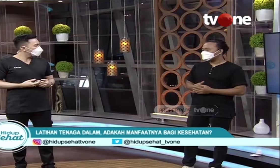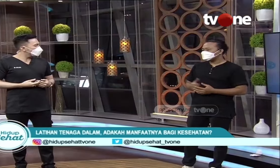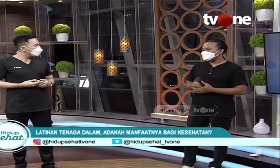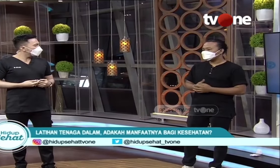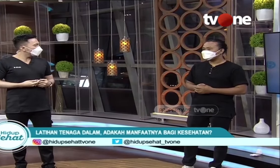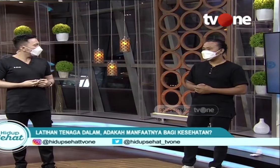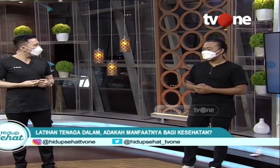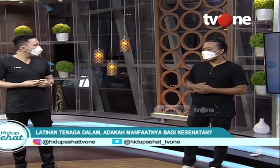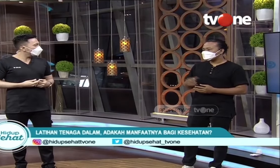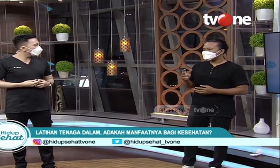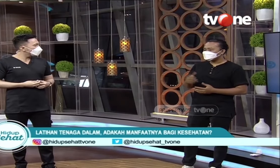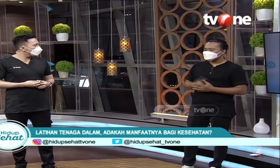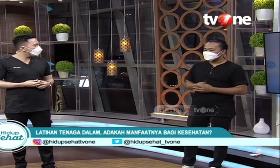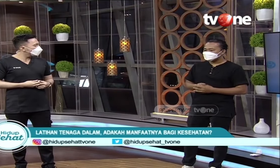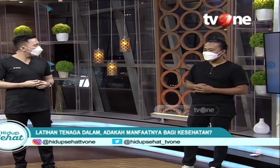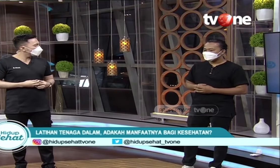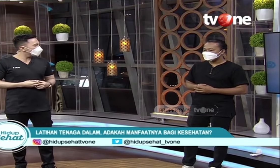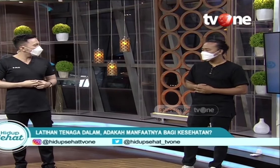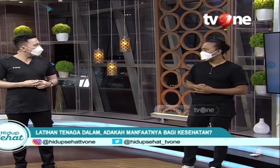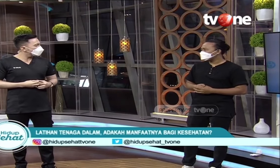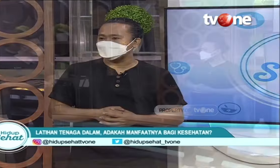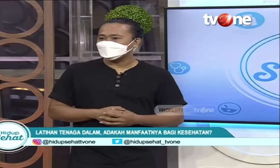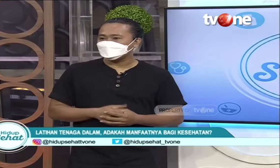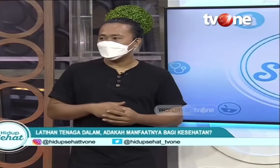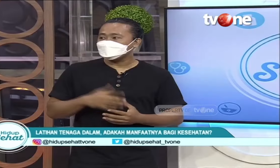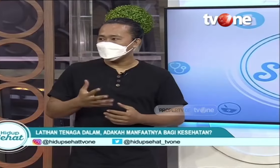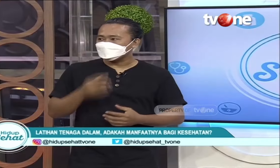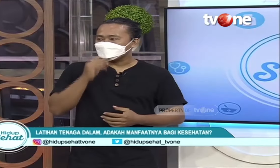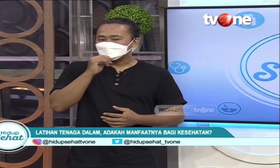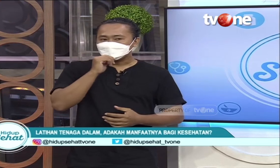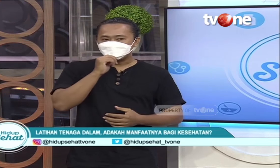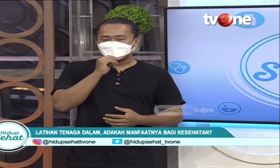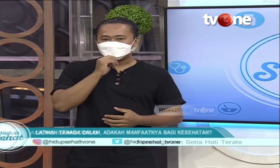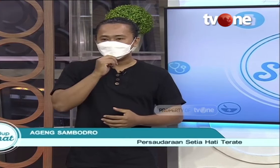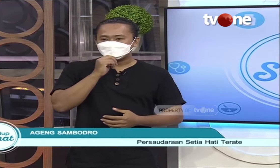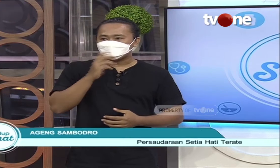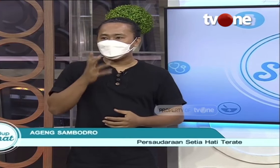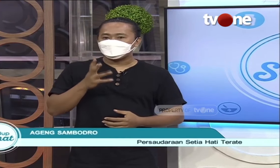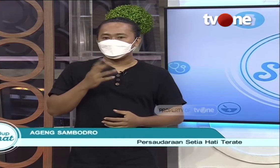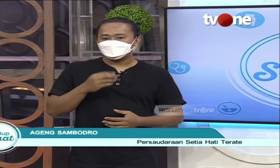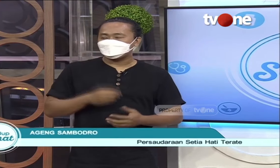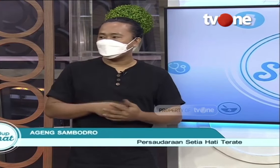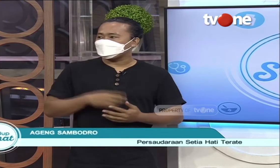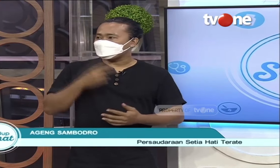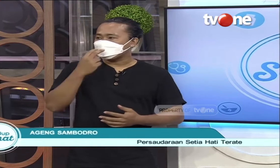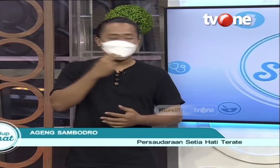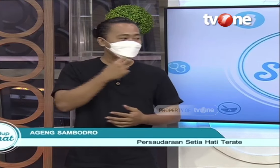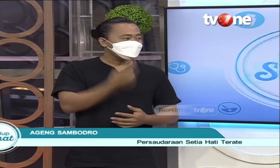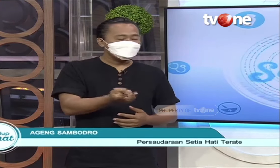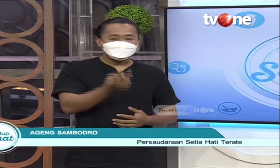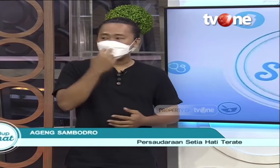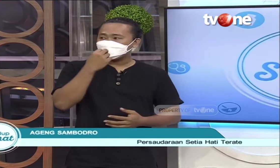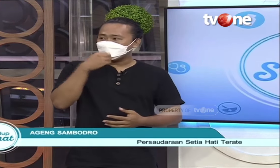pencak silat itu gini dok pada prinsipnya pernapasan itu kan dibagi menjadi tiga jadi pernapasan utama itu adalah seperti bagaimana